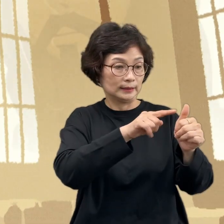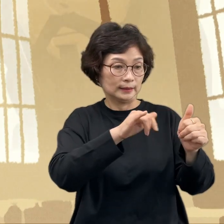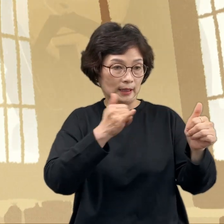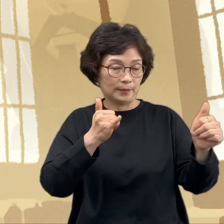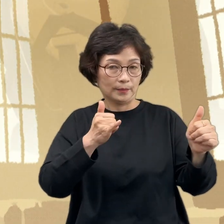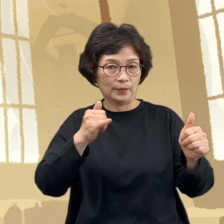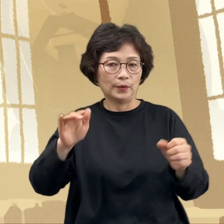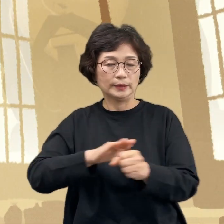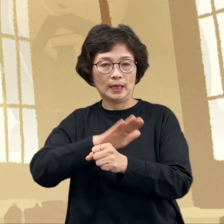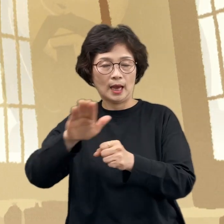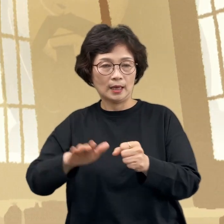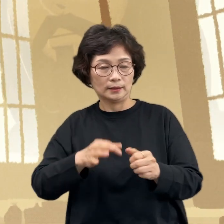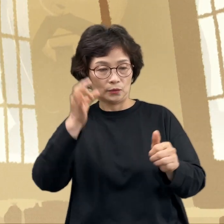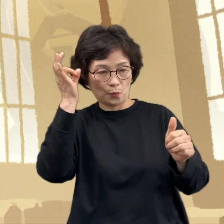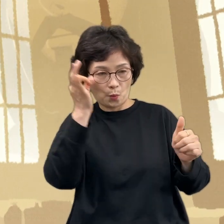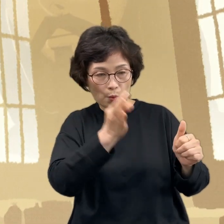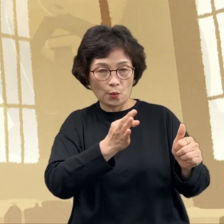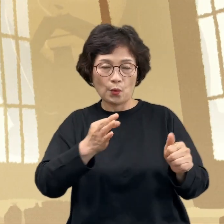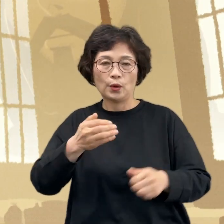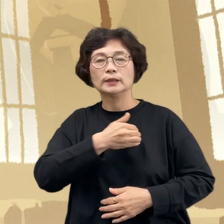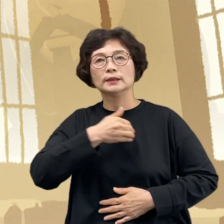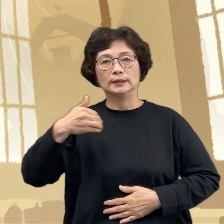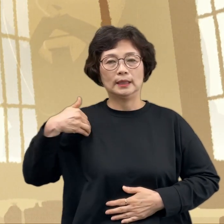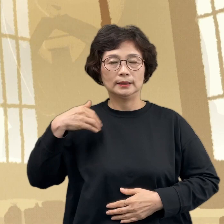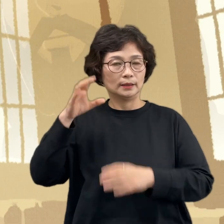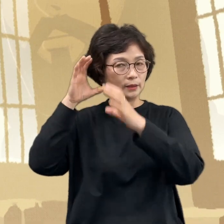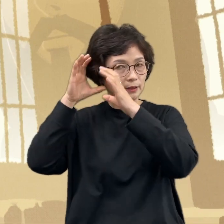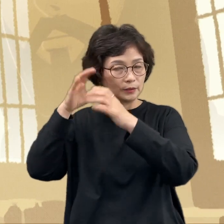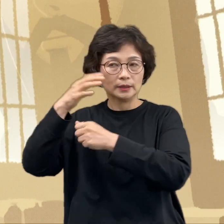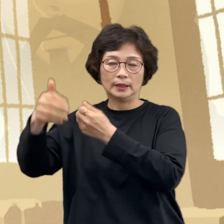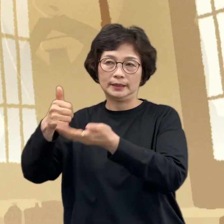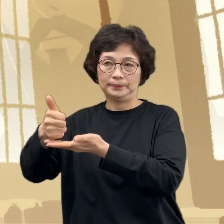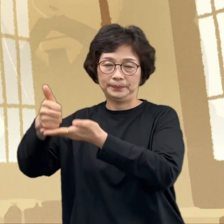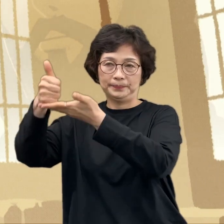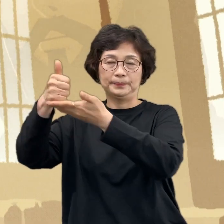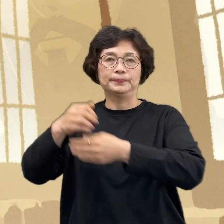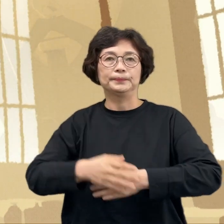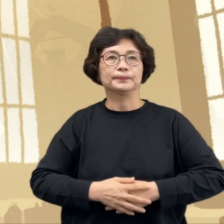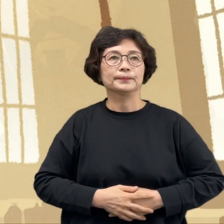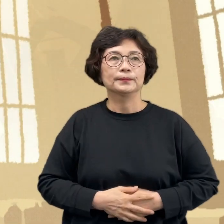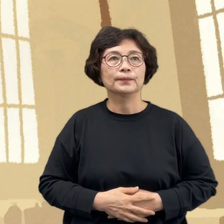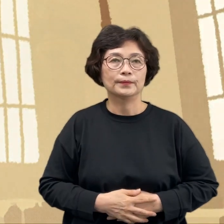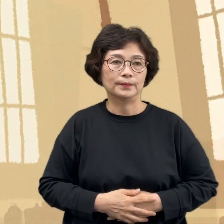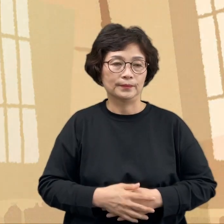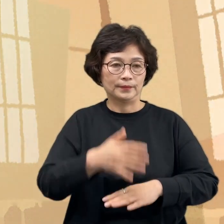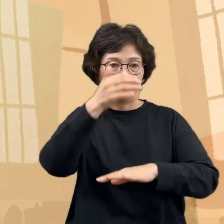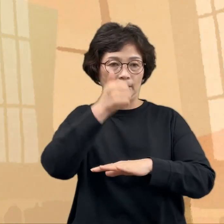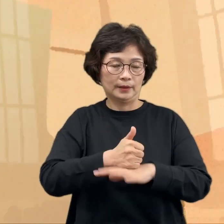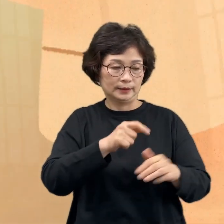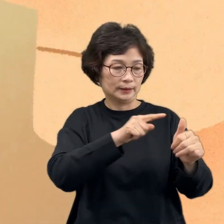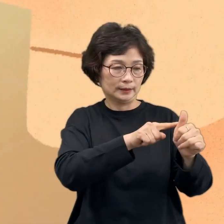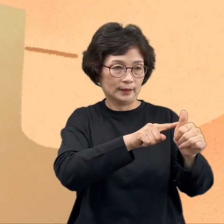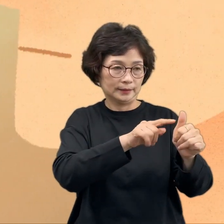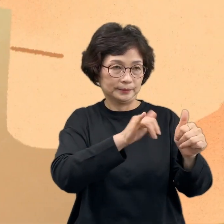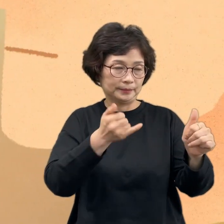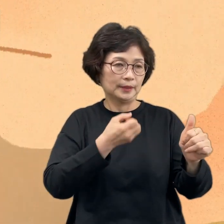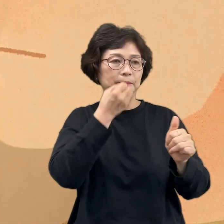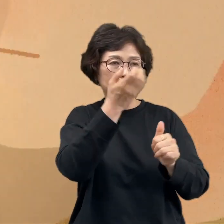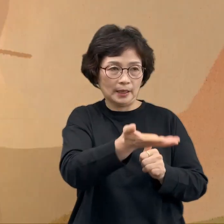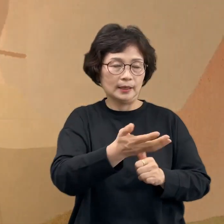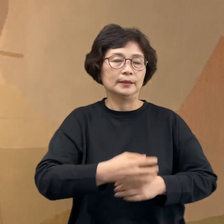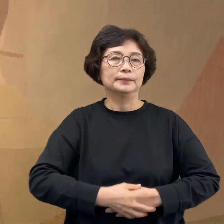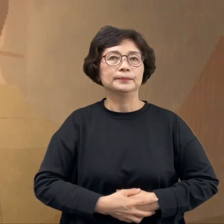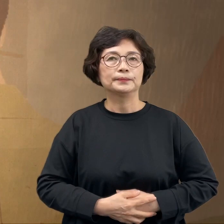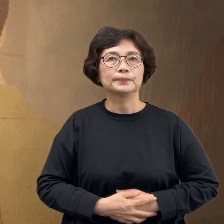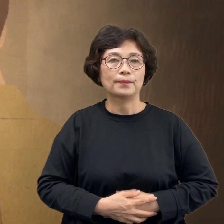이런 그를 사랑의 눈으로 보시고 인자하게 귀 기울이시는 하느님. 드디어 그의 입이